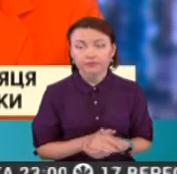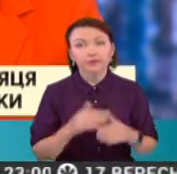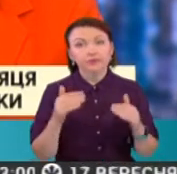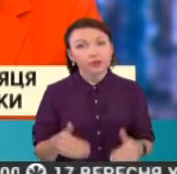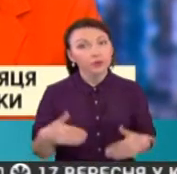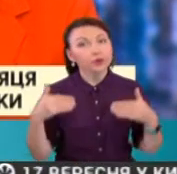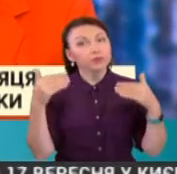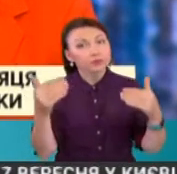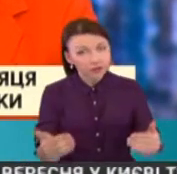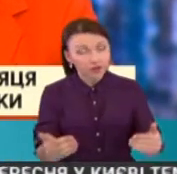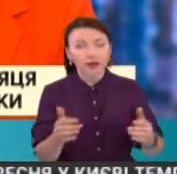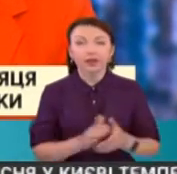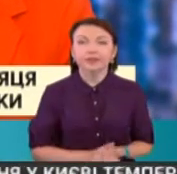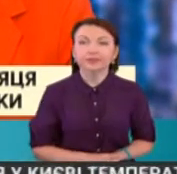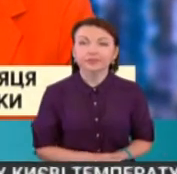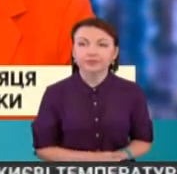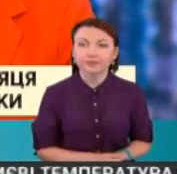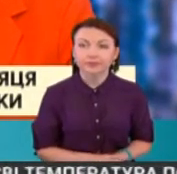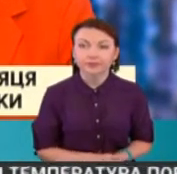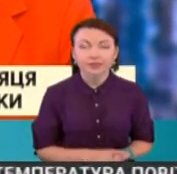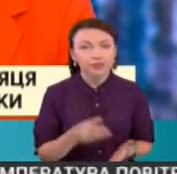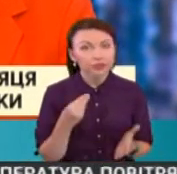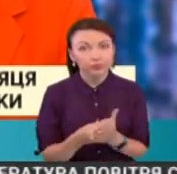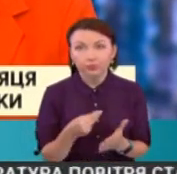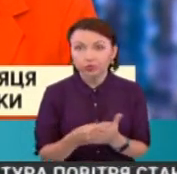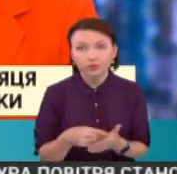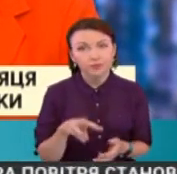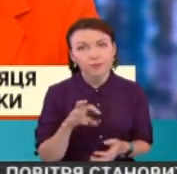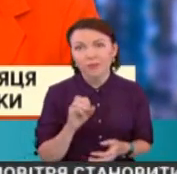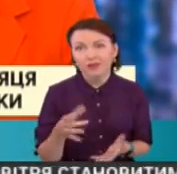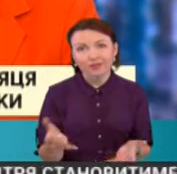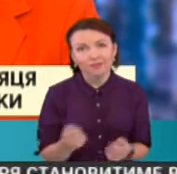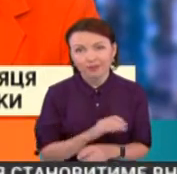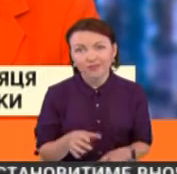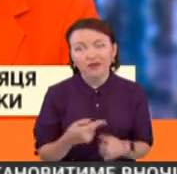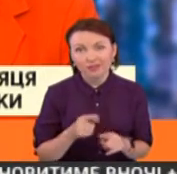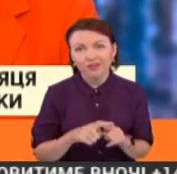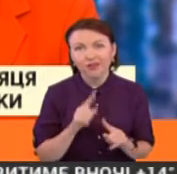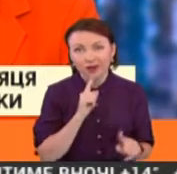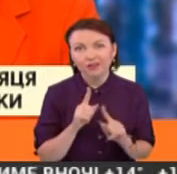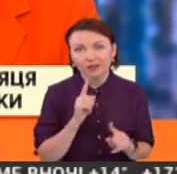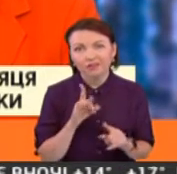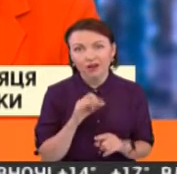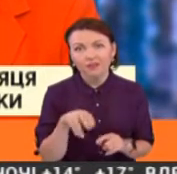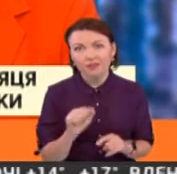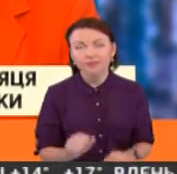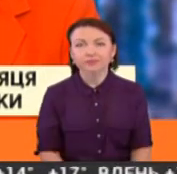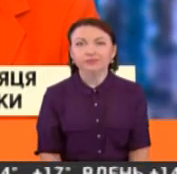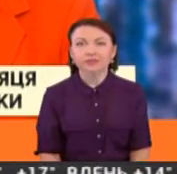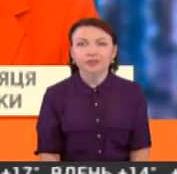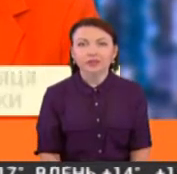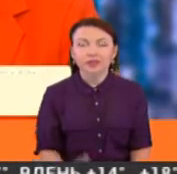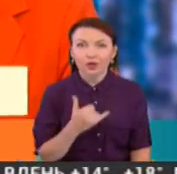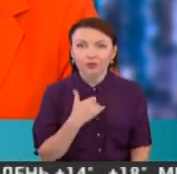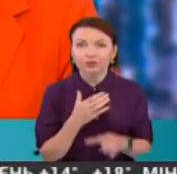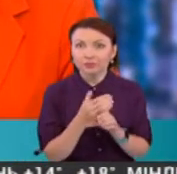на жаль, далі, так, пане да. Олександре. Бюджет мер не приймає. Бюджет приймає саме Рада. Рухаємося далі, тому що в нас все